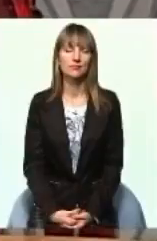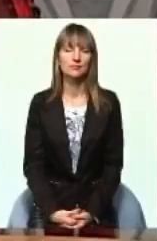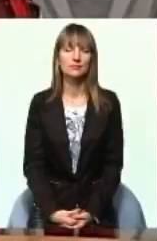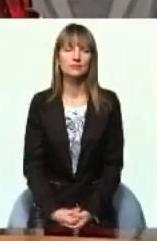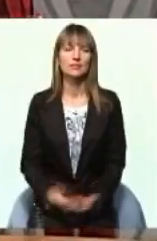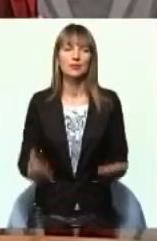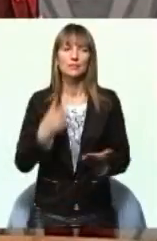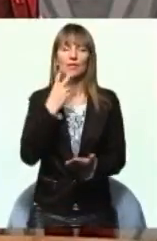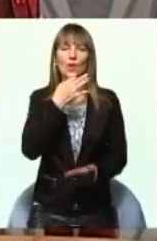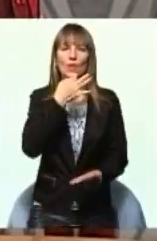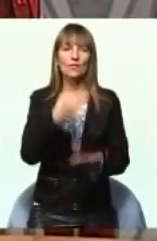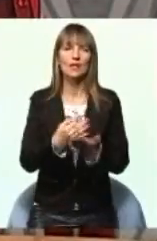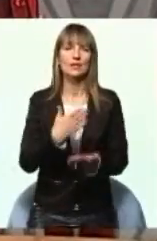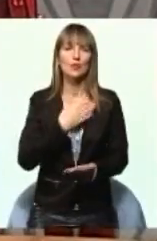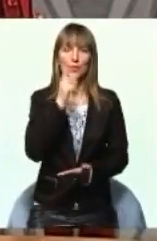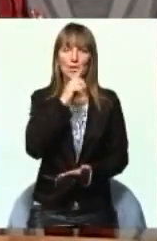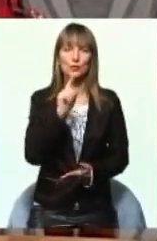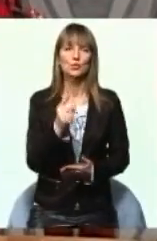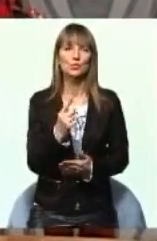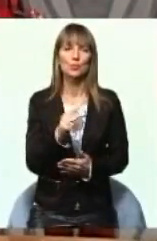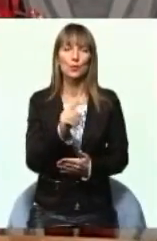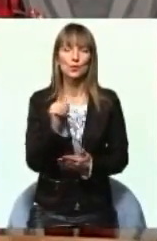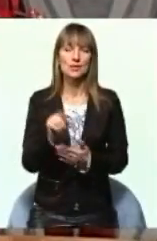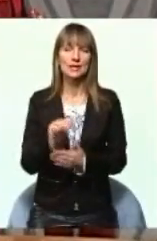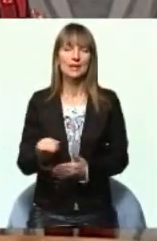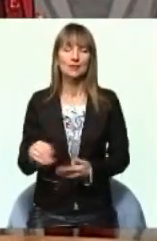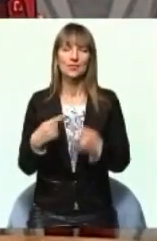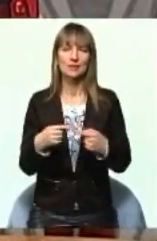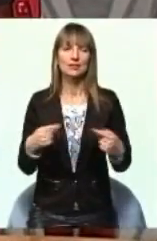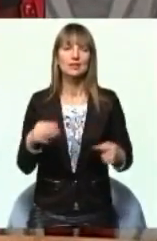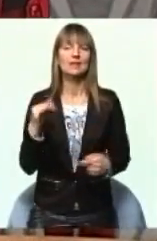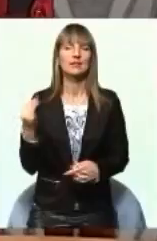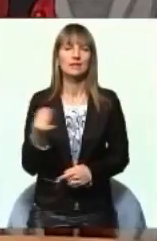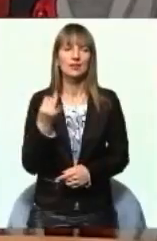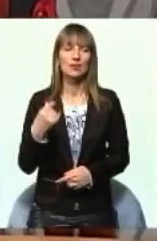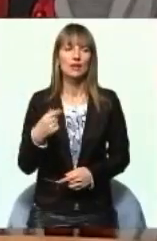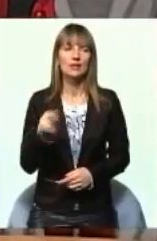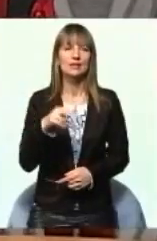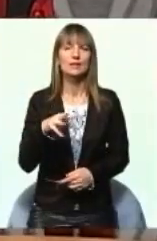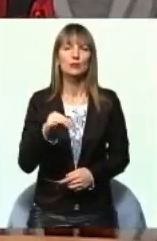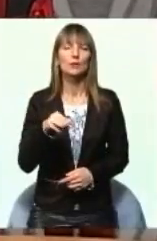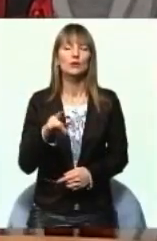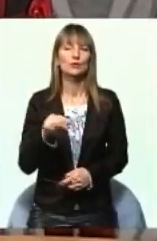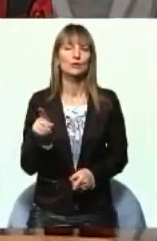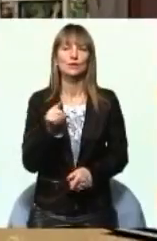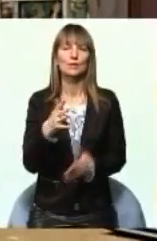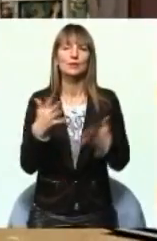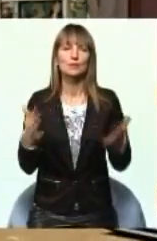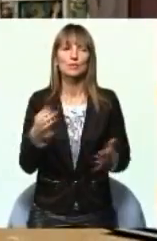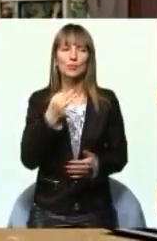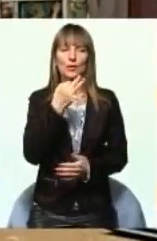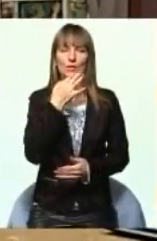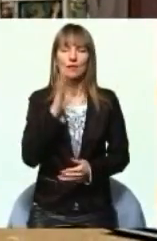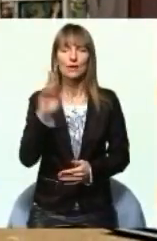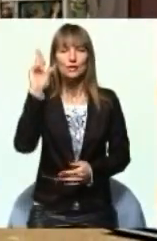Ну, як ми бачимо, відповіді наших маленьких чомусиків дуже таки різноманітні і дуже таки цікаві. От, Дмитро, що тобі взагалі саме найбільше